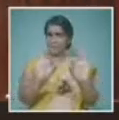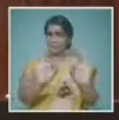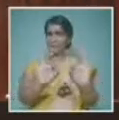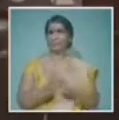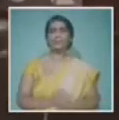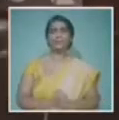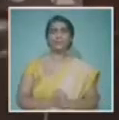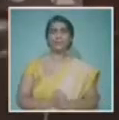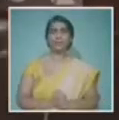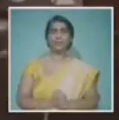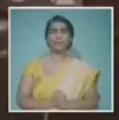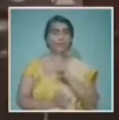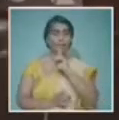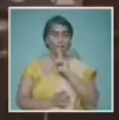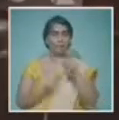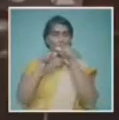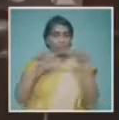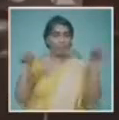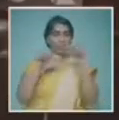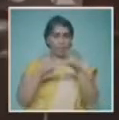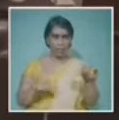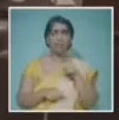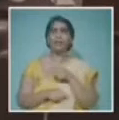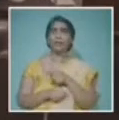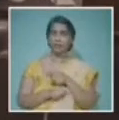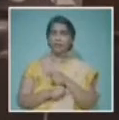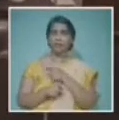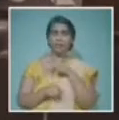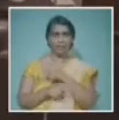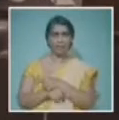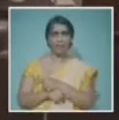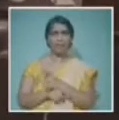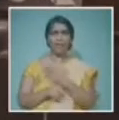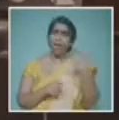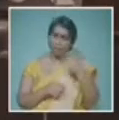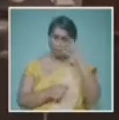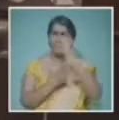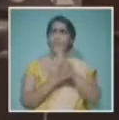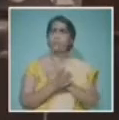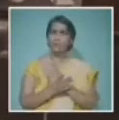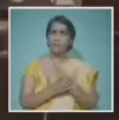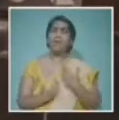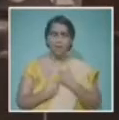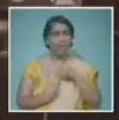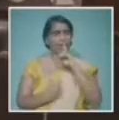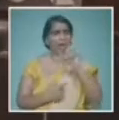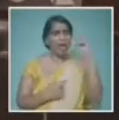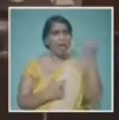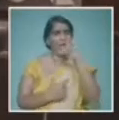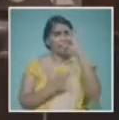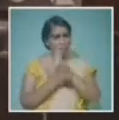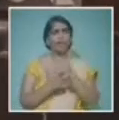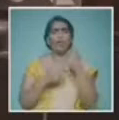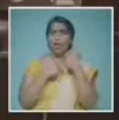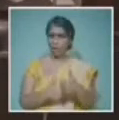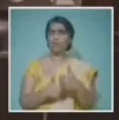දෙන්න විනාඩි දැන් ඔබතුමා කියන විදිහට මේ පැලස්තර දාන මේකට යන වටේදී හොඳ නව ව්‍යවස්ථාවට යන එක අපි කියන්නේ නව ව්‍යවස්ථාවට යන්න කියලා ඒක තමයි